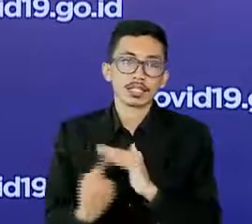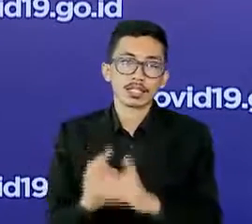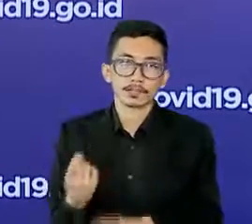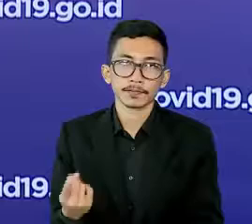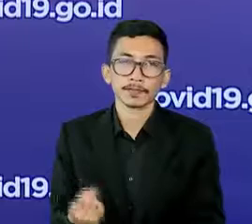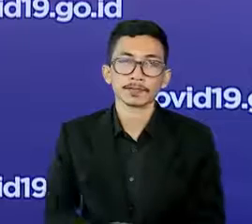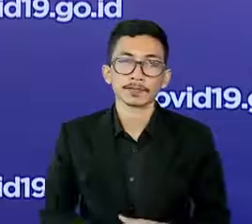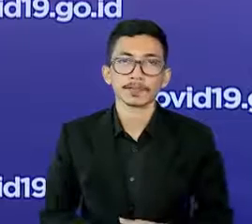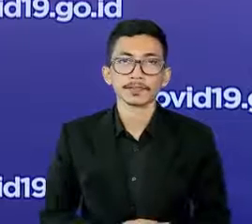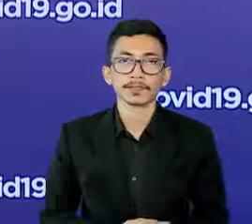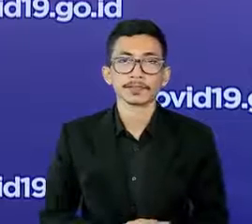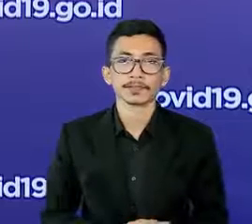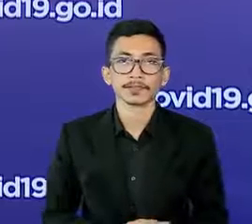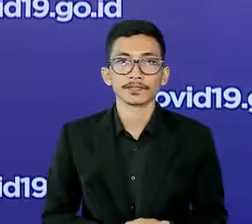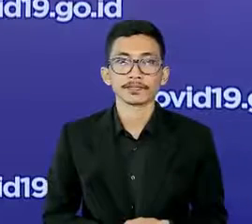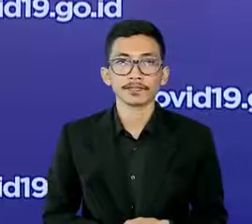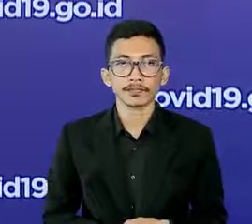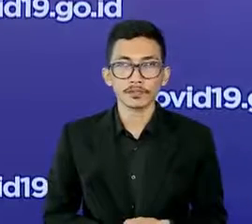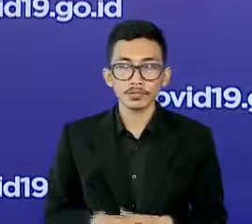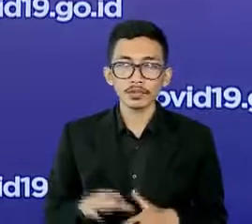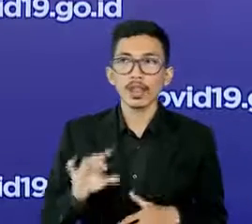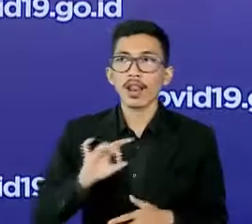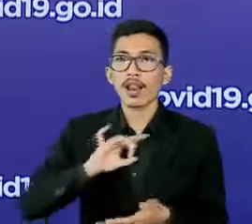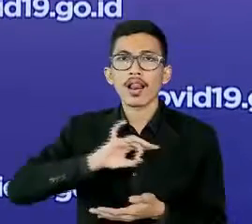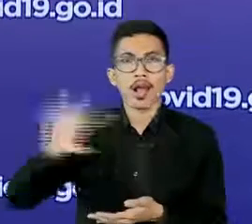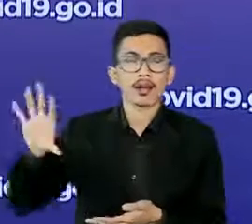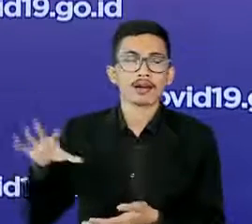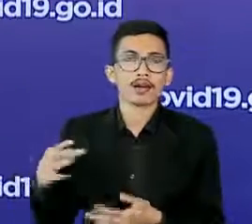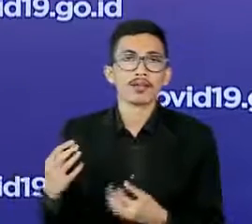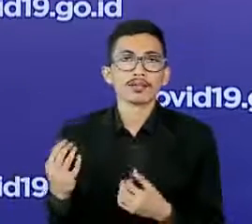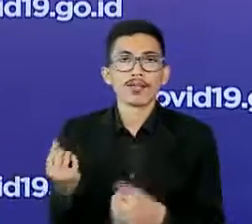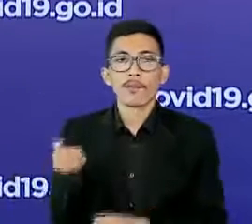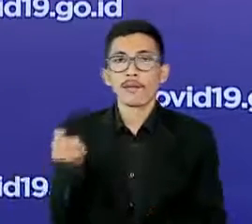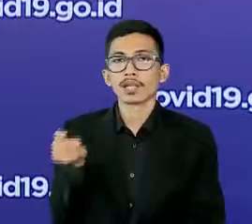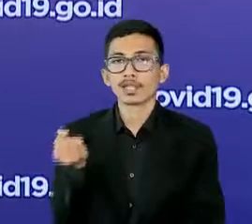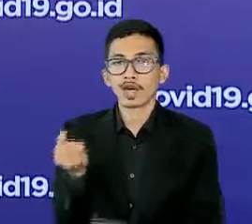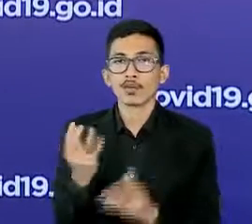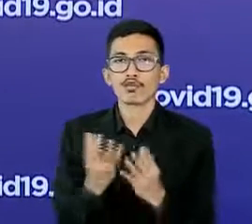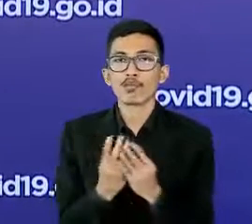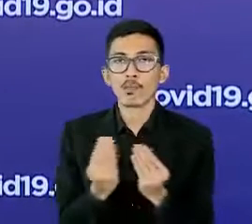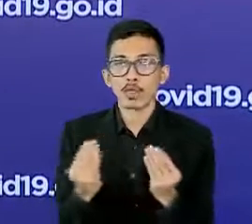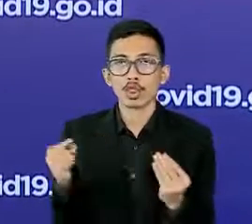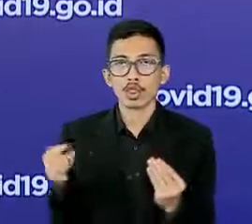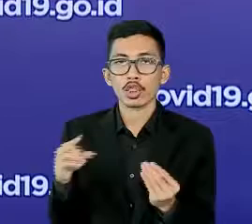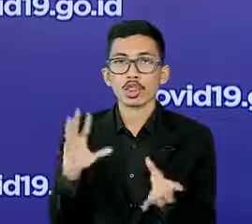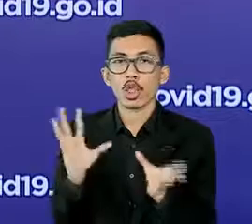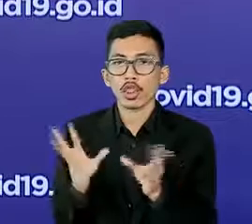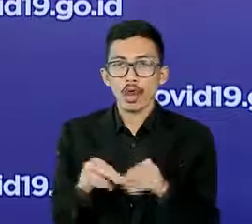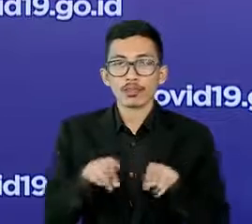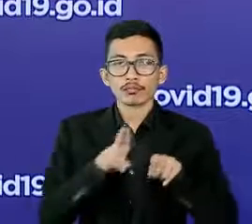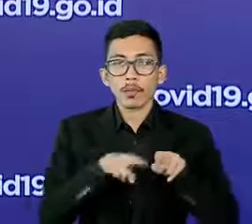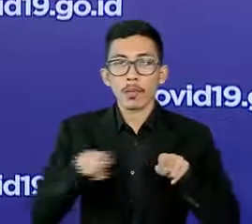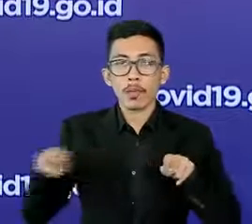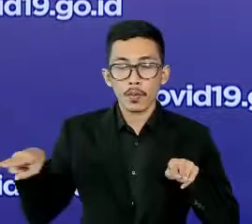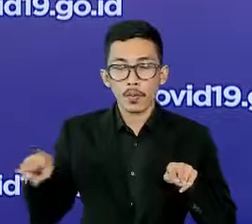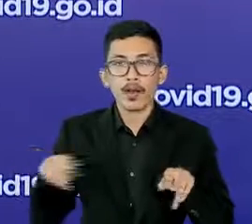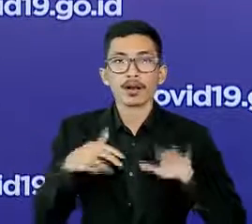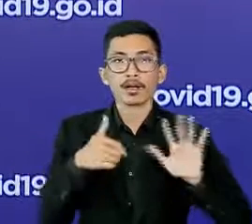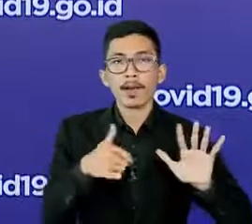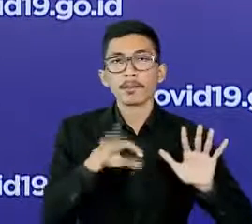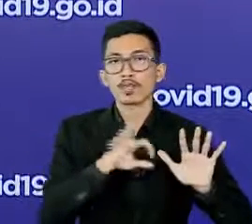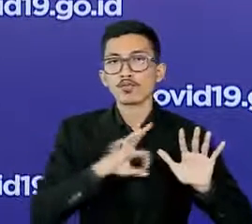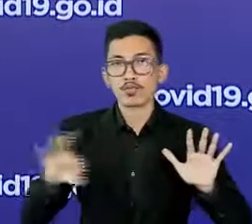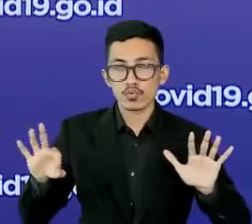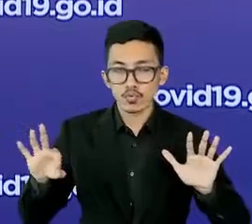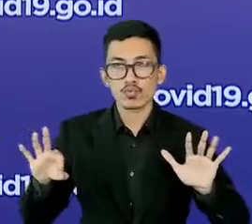lalu di Pasar Rumput Pasar Rumput tersedia hampir 6000 tempat tidur dan sekarang